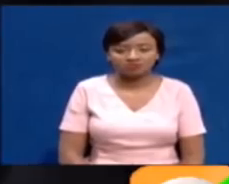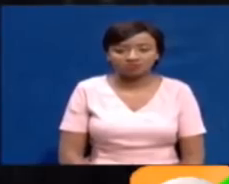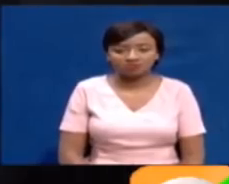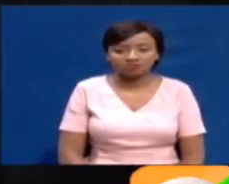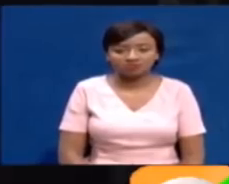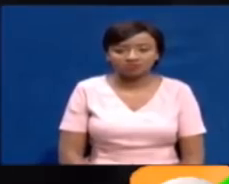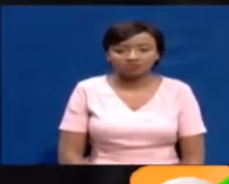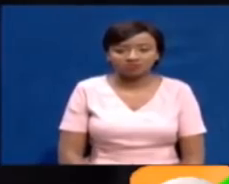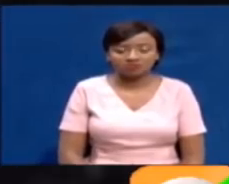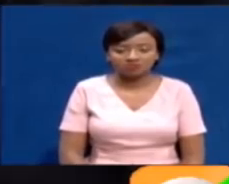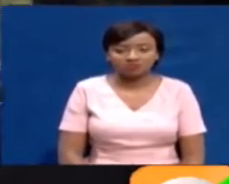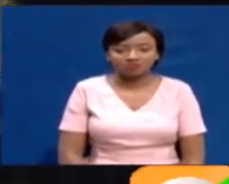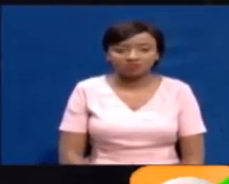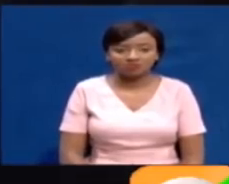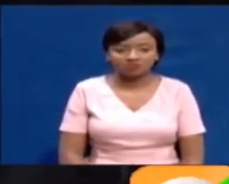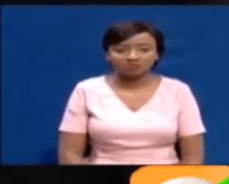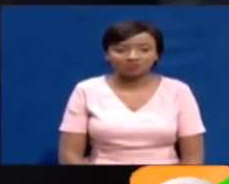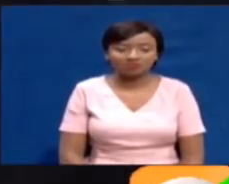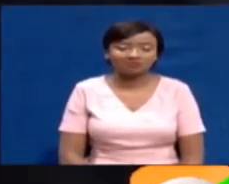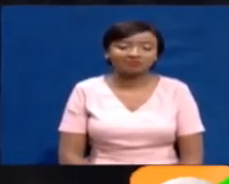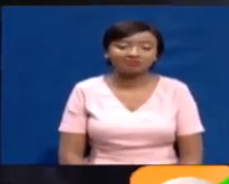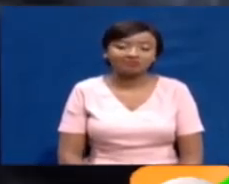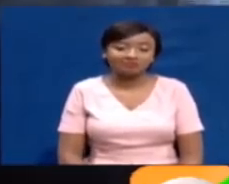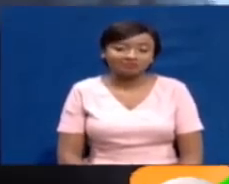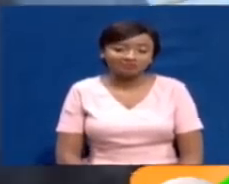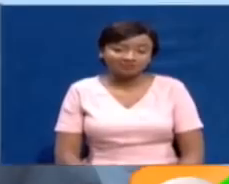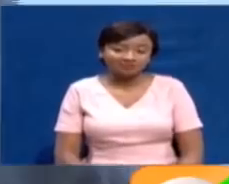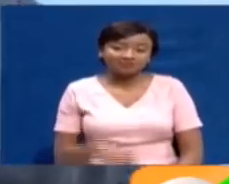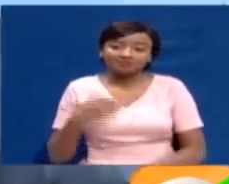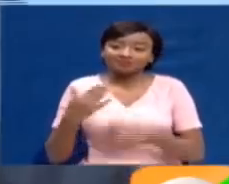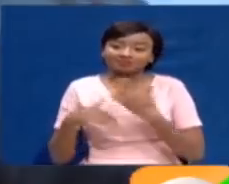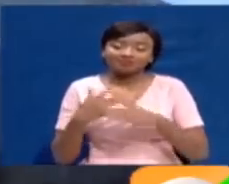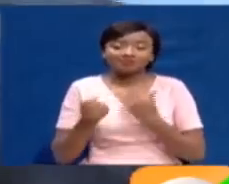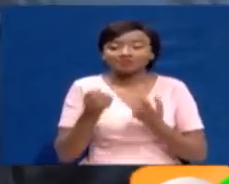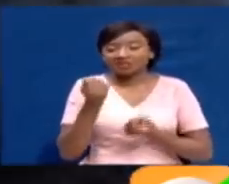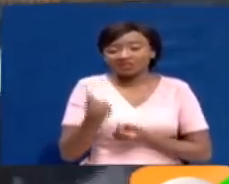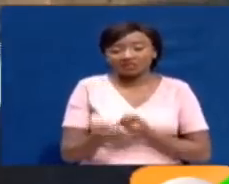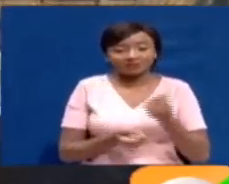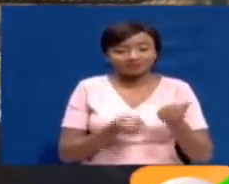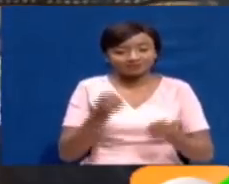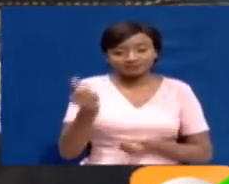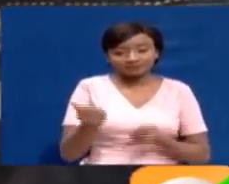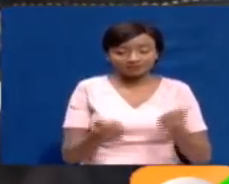Gari ya jackpot. Kwa tu kwa kiasi kidogo tu. Kwa hivyo ikienda